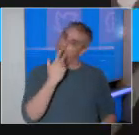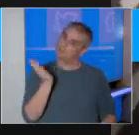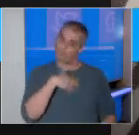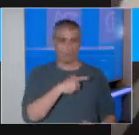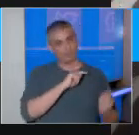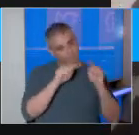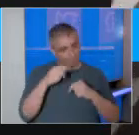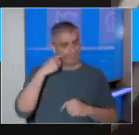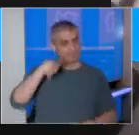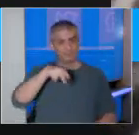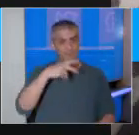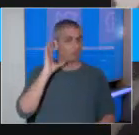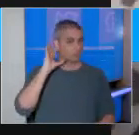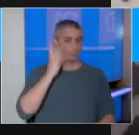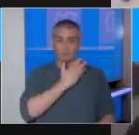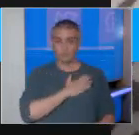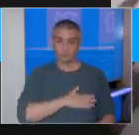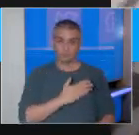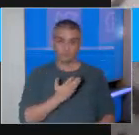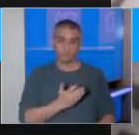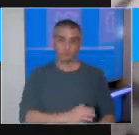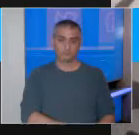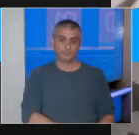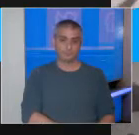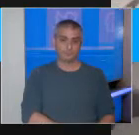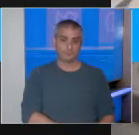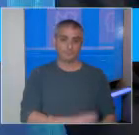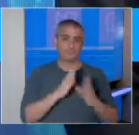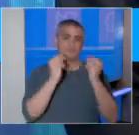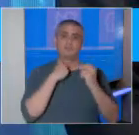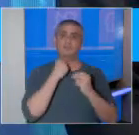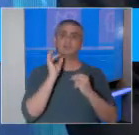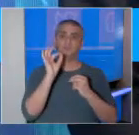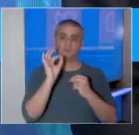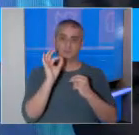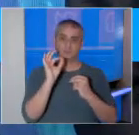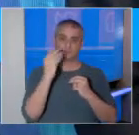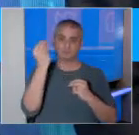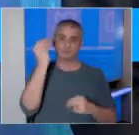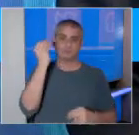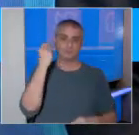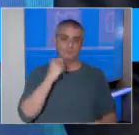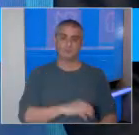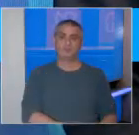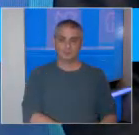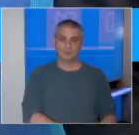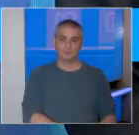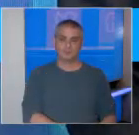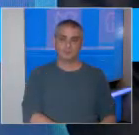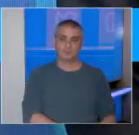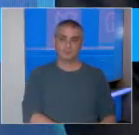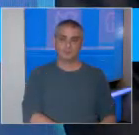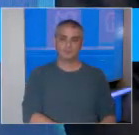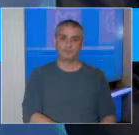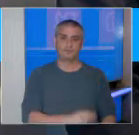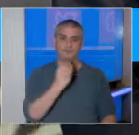תביא את זליכה לסיור, נשמע מה הדעות שלו לגבי האונליין. ואנחנו מאבדים את הסאונד שלך, אנחנו מיד נשמע אותך.